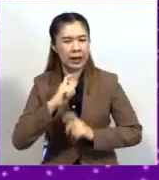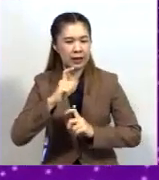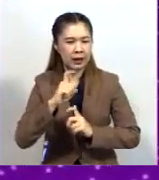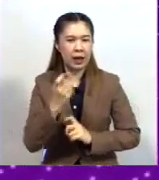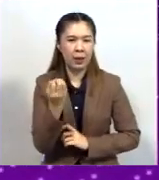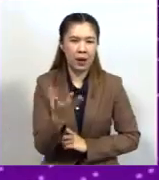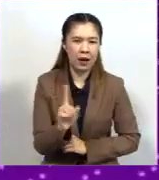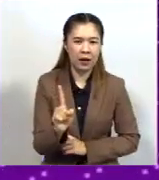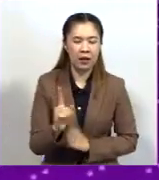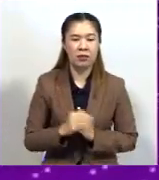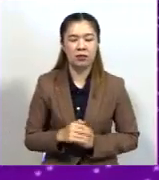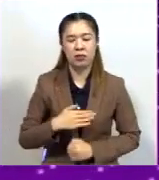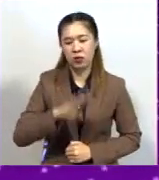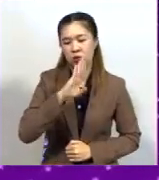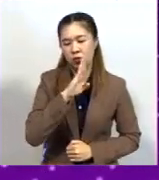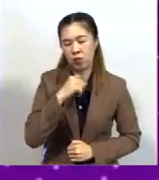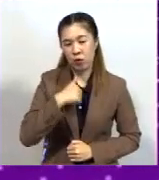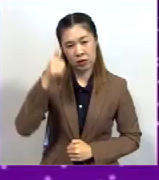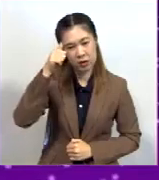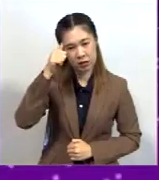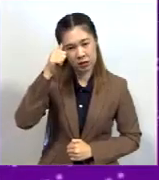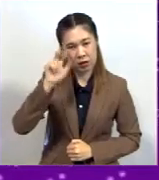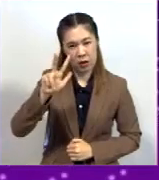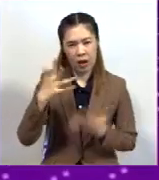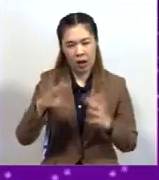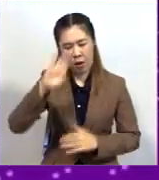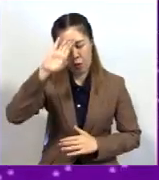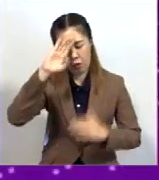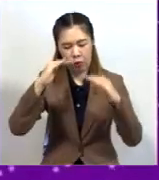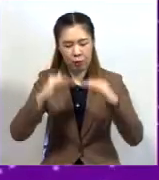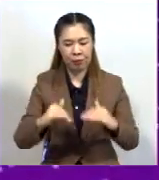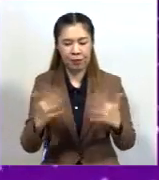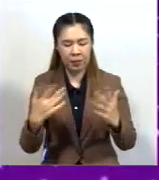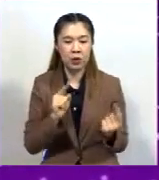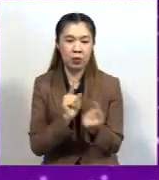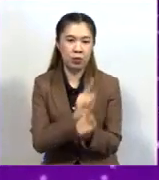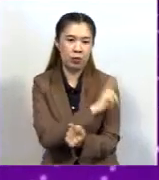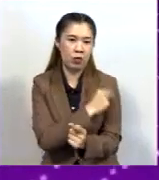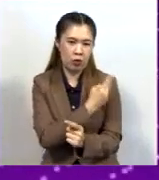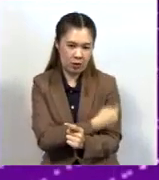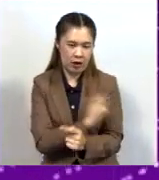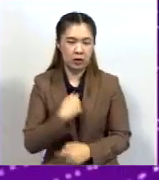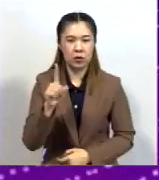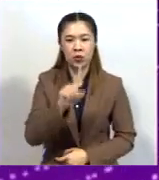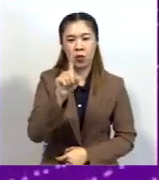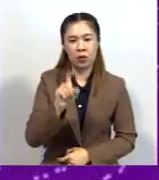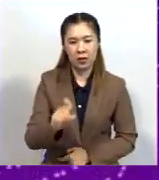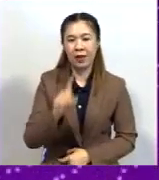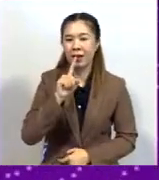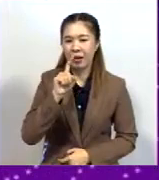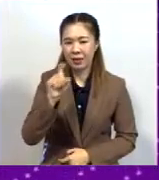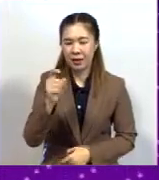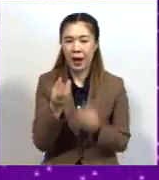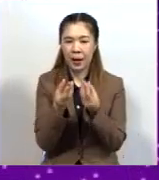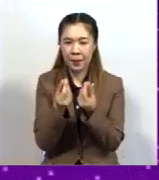หาก2-3วันแล้วไม่หายไข้ไม่ลดควรไปพบแพทย์ทันทีนะคะหรือว่ามีข้อสงสัยเนี่ยก็สามารถสอบถามได้ที่